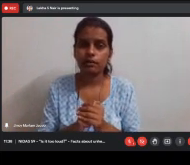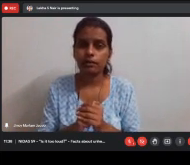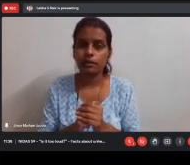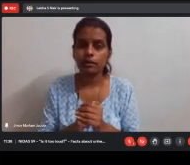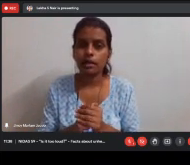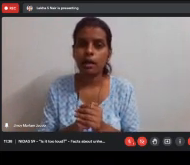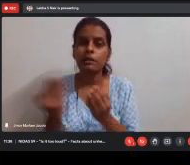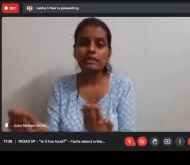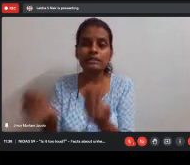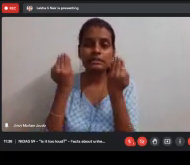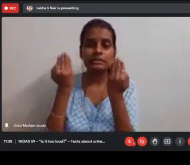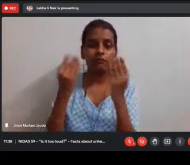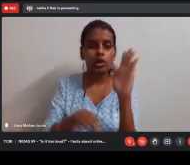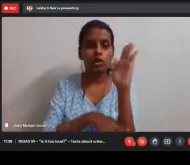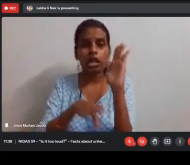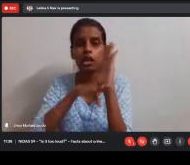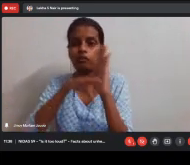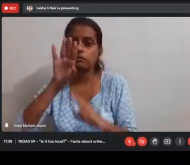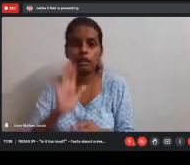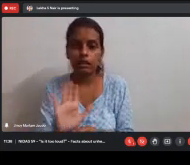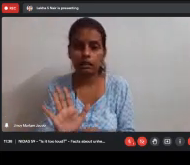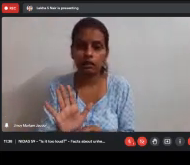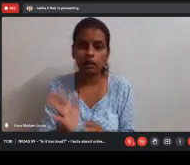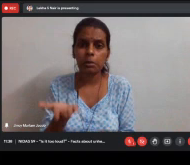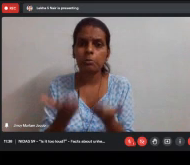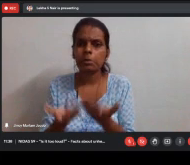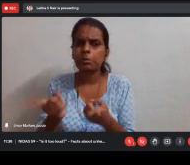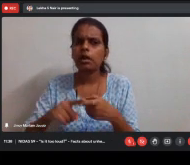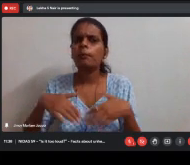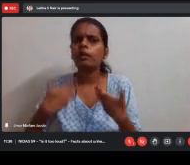പടക്കം, മാലപ്പടക്കം, അതൊക്കെ എന്ന് പറയുന്നത് ഒരു